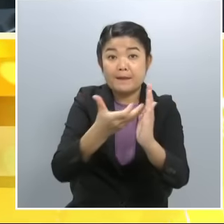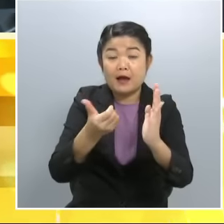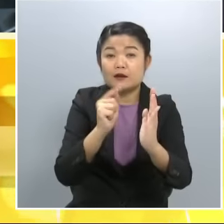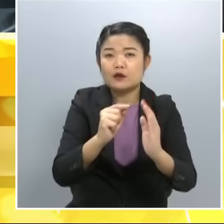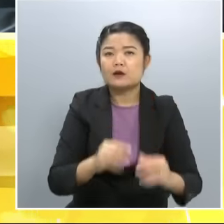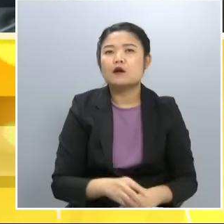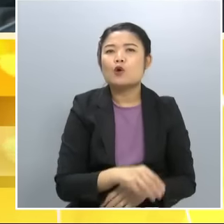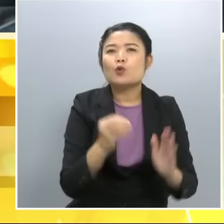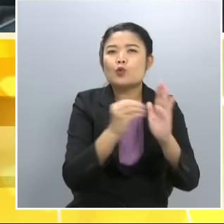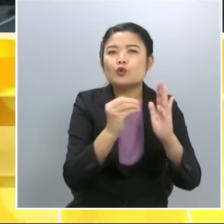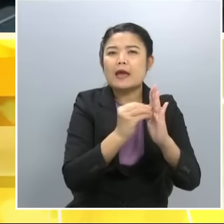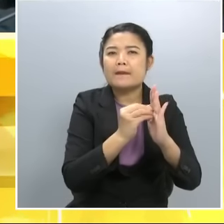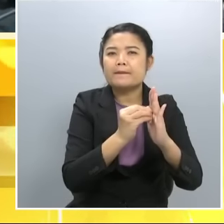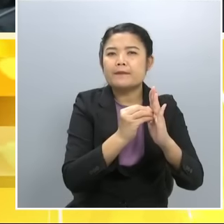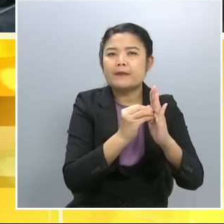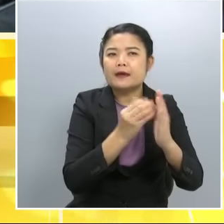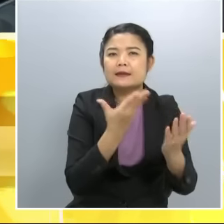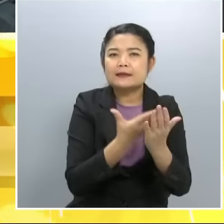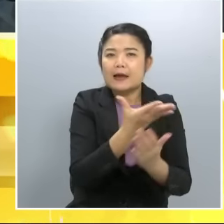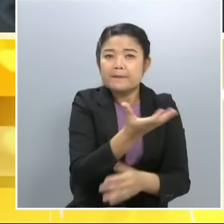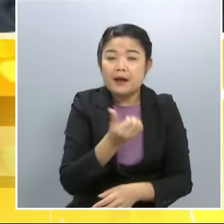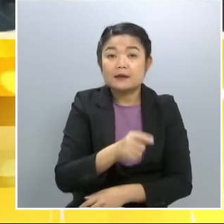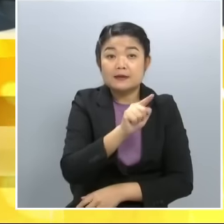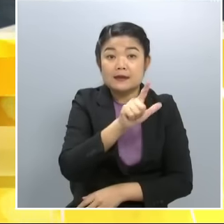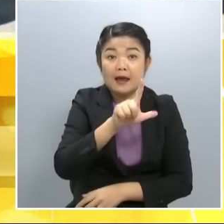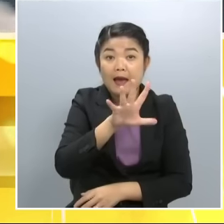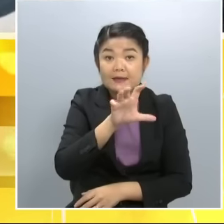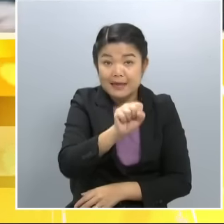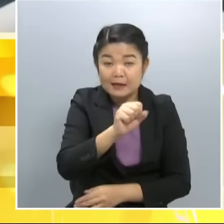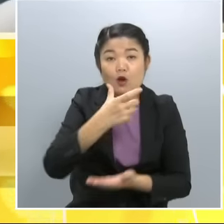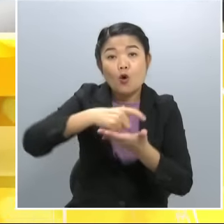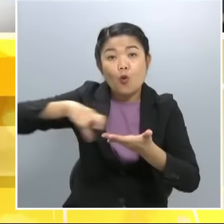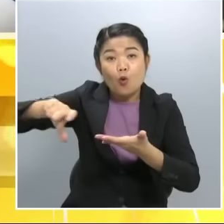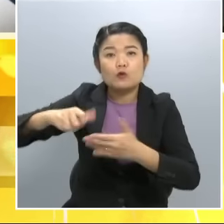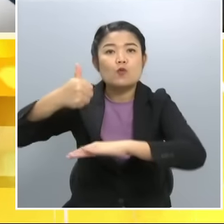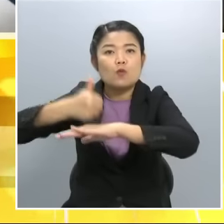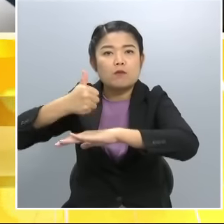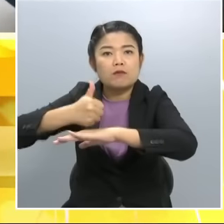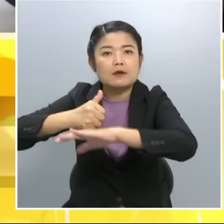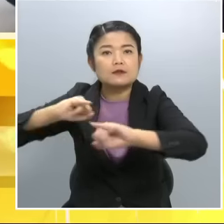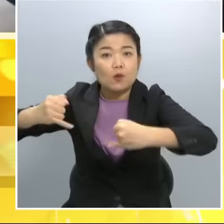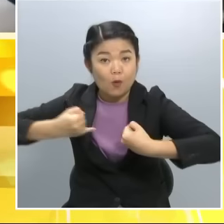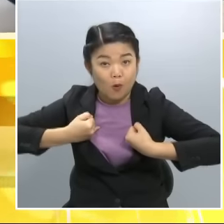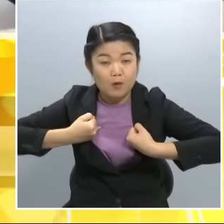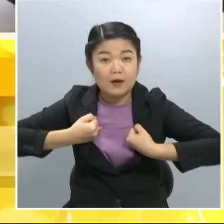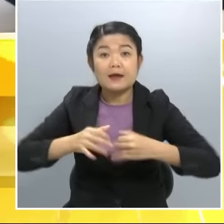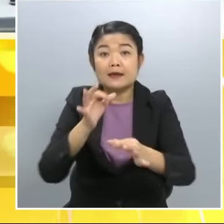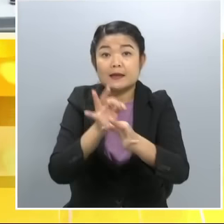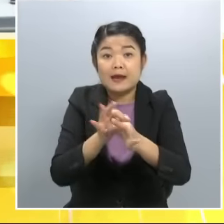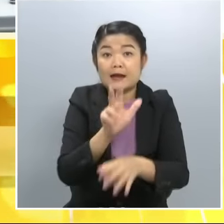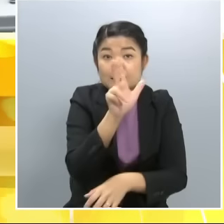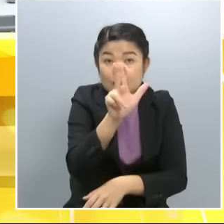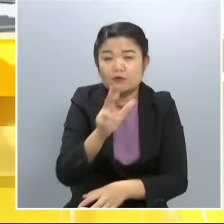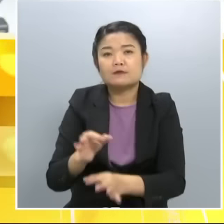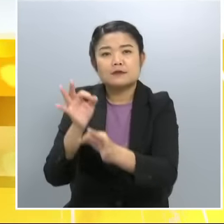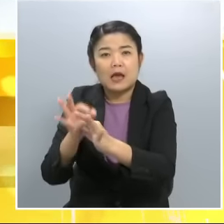เบิกล้านโอนให้นายจากเรียบร้อยแล้วต่อไปเบิกอีก 2ธนาคารคือกสิกรไทยกับไทยพาณิชย์